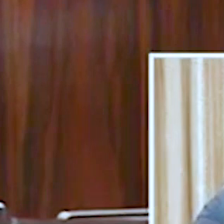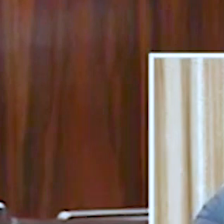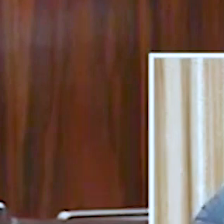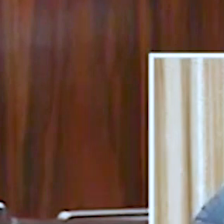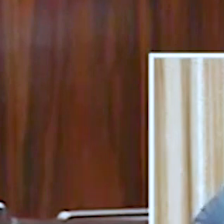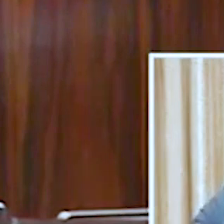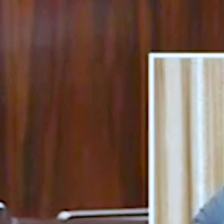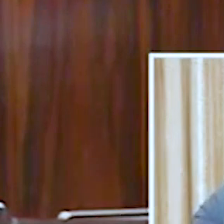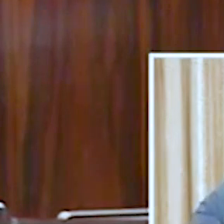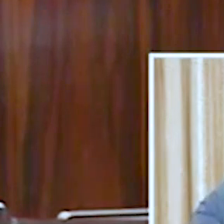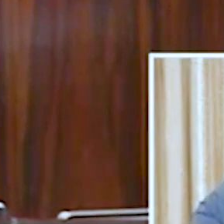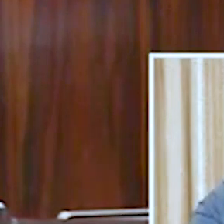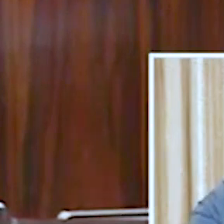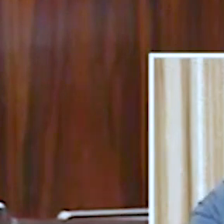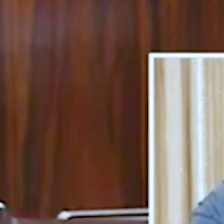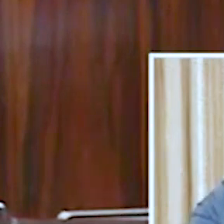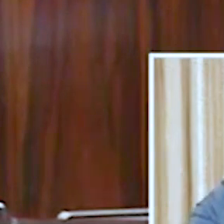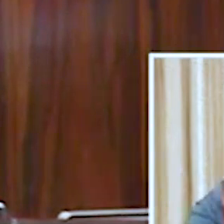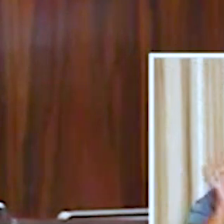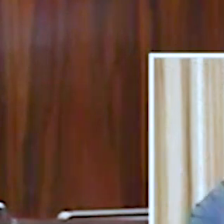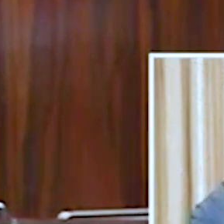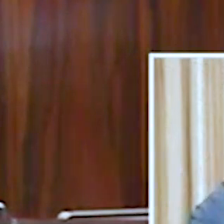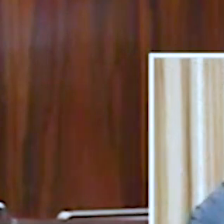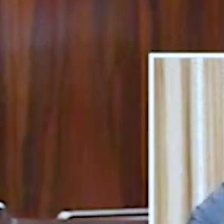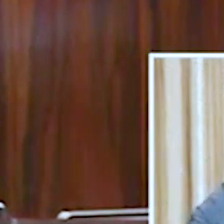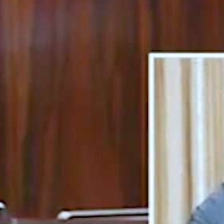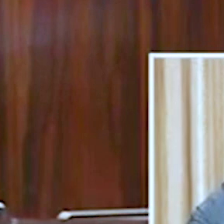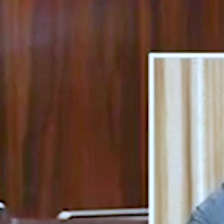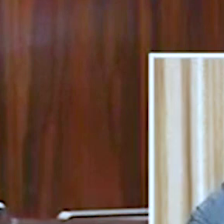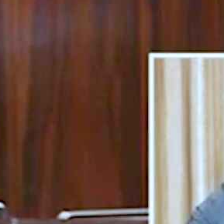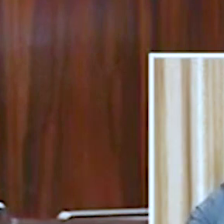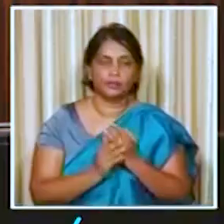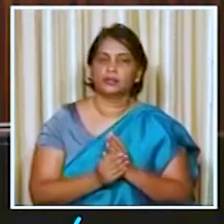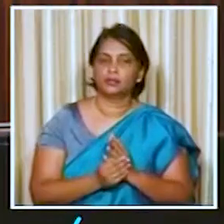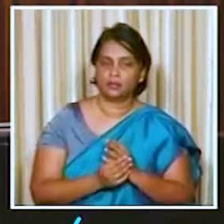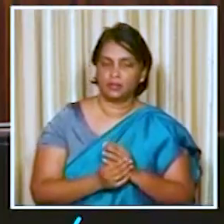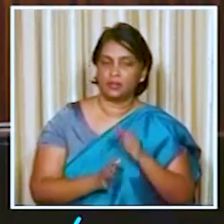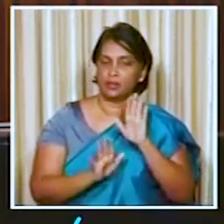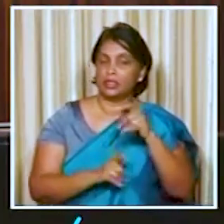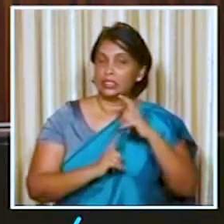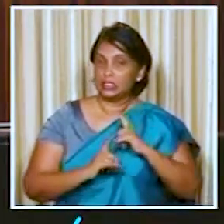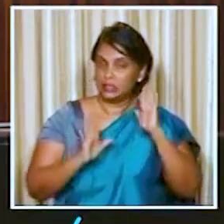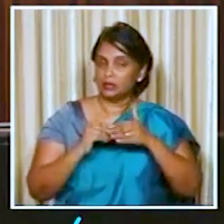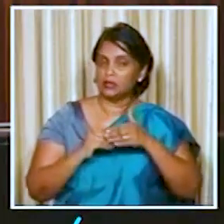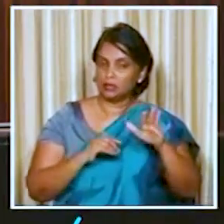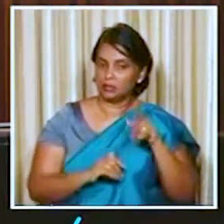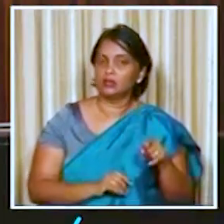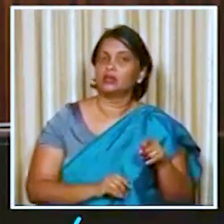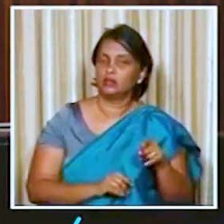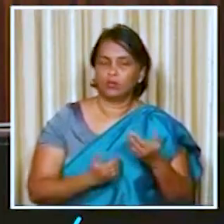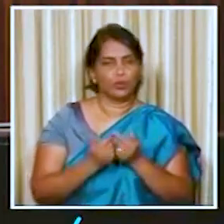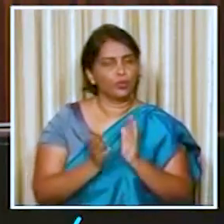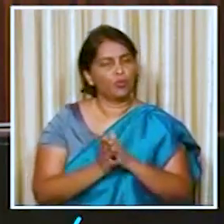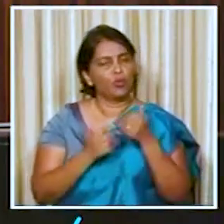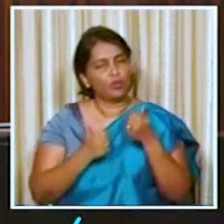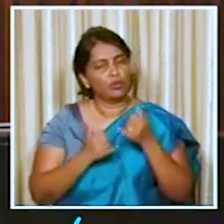දෙනෙක්ම අත්සන් කිරීම මෙන්ම කතා පැවැත්වීමෙන්ද වැළකී ඇති බව මා සඳහන් කරන්නේ ඌට ගෞරවයක් වශයෙන්. කෙනෙකු ජීවත් වෙ සිටින කාලය තුලම තමන්ගේ